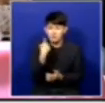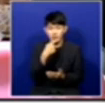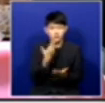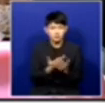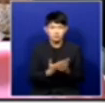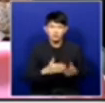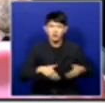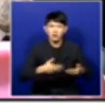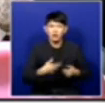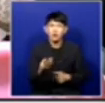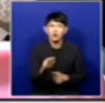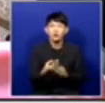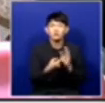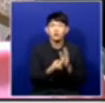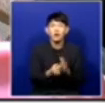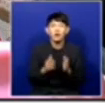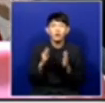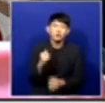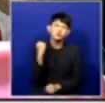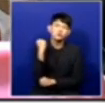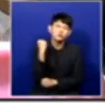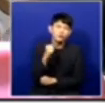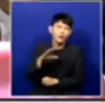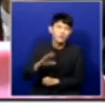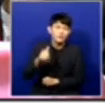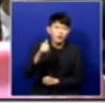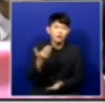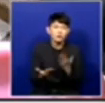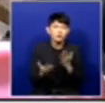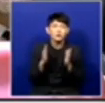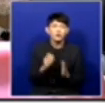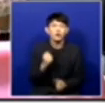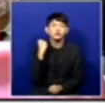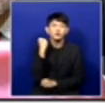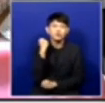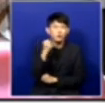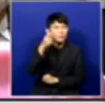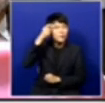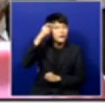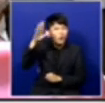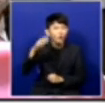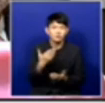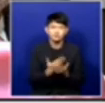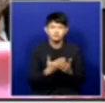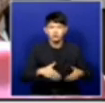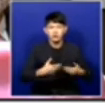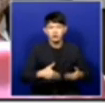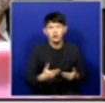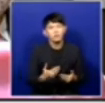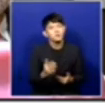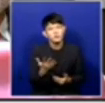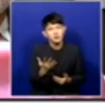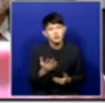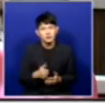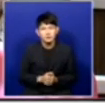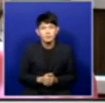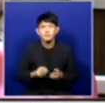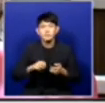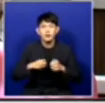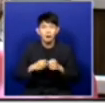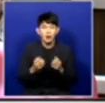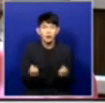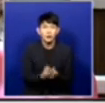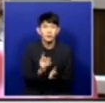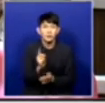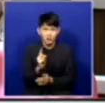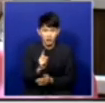ทั้งคนจนในเมืองและคนจนในชนบทต้องขาดรายได้ซึ่งเกิดจากการหยุด